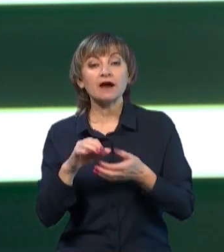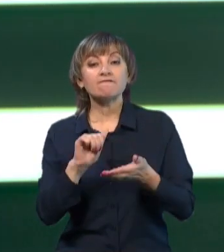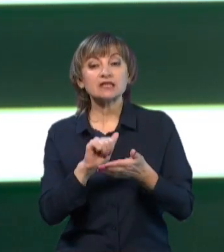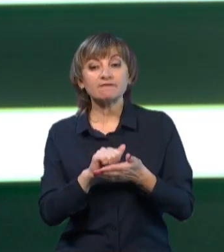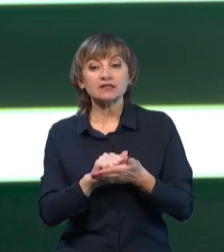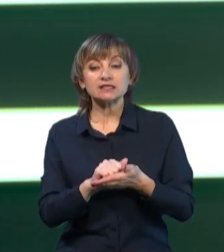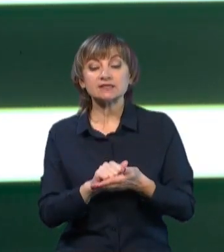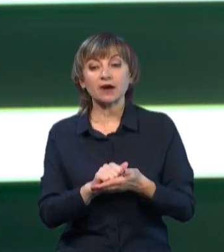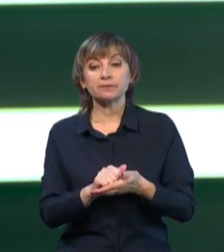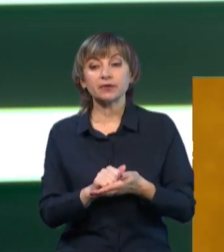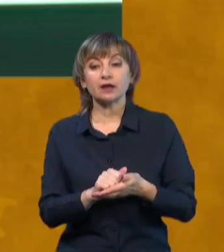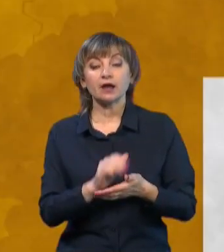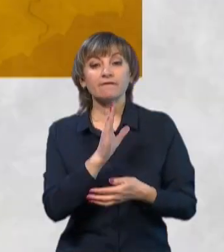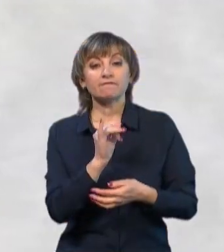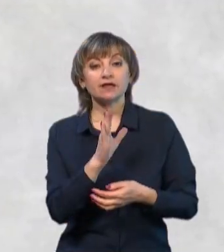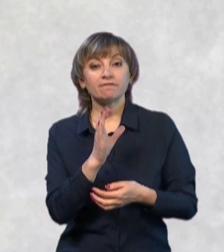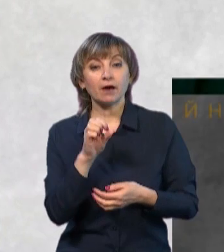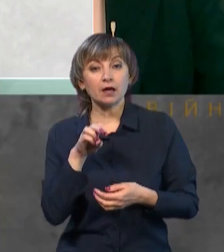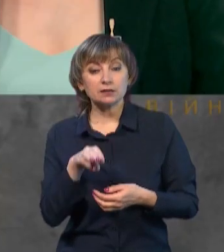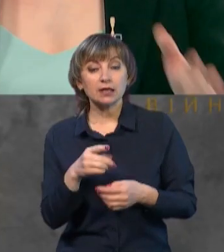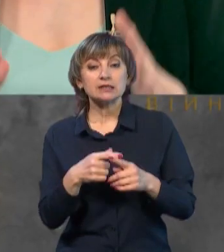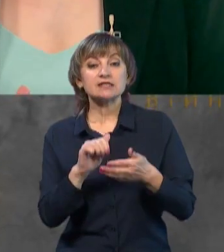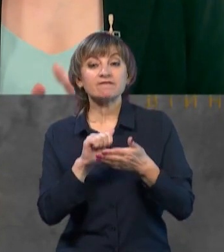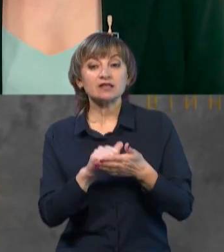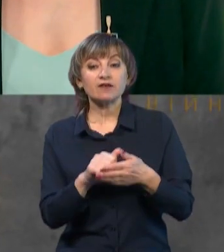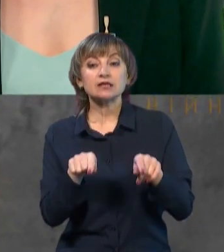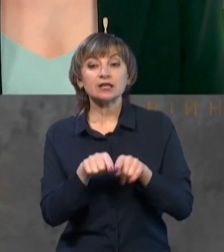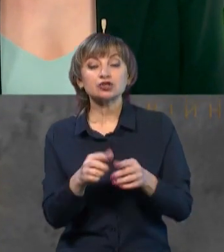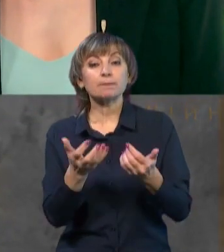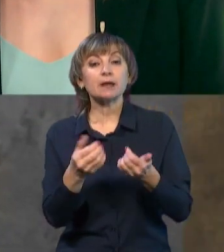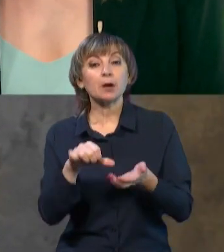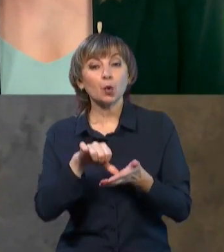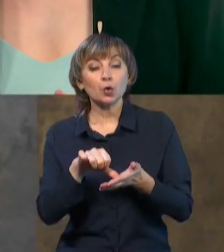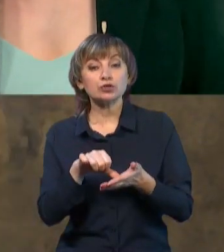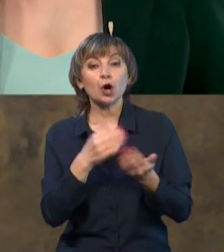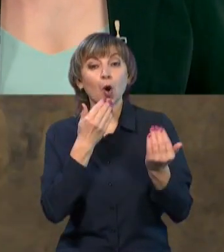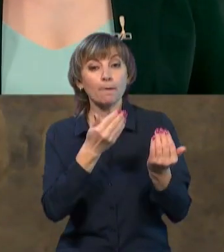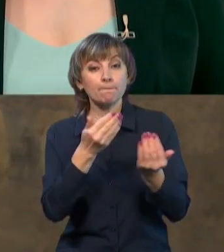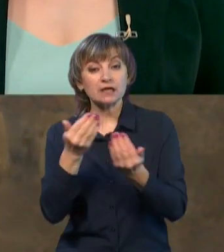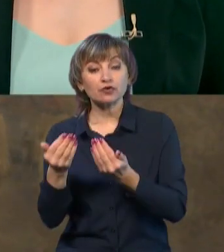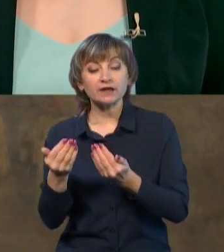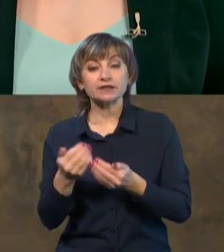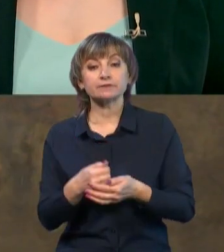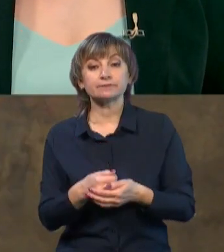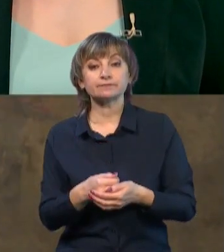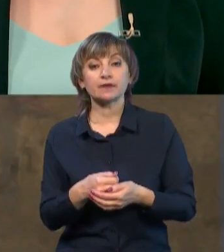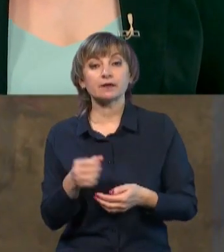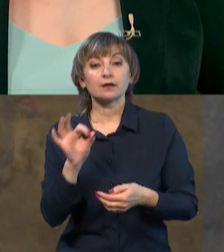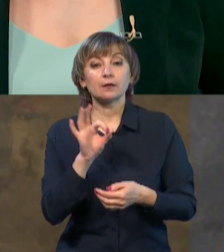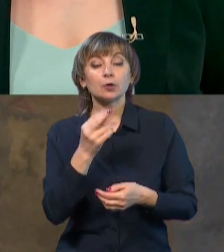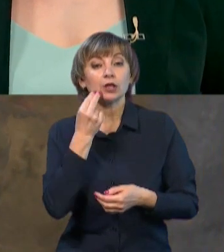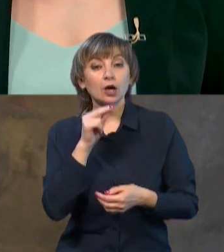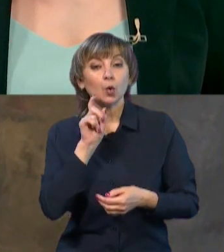видавництва «Віват». Це видавництво теж брало участь у опитуванні про